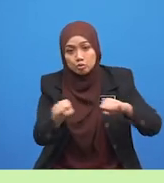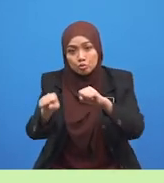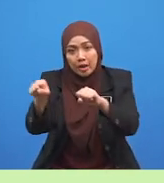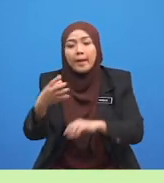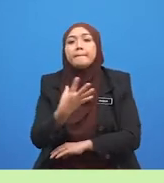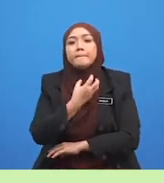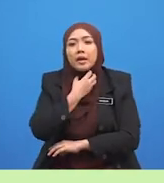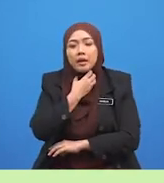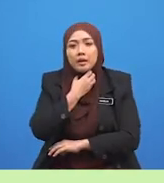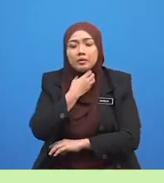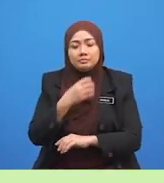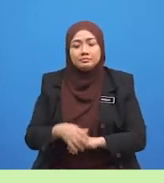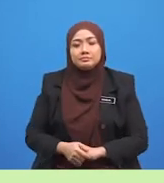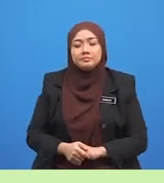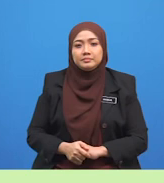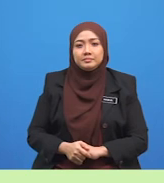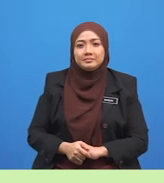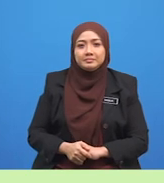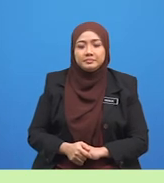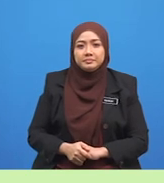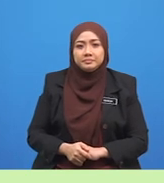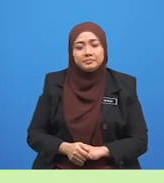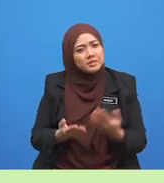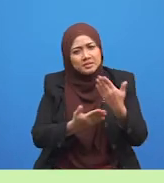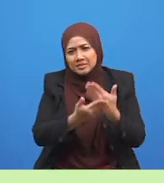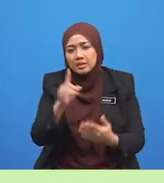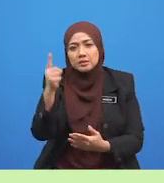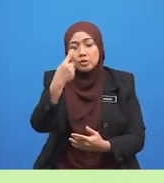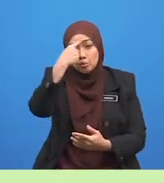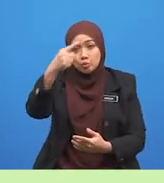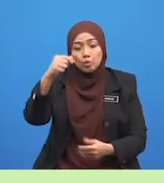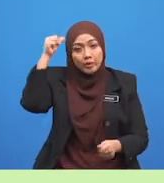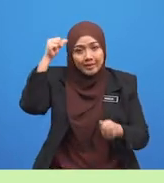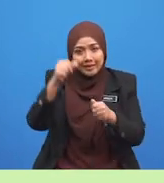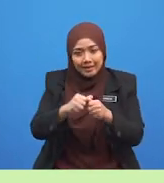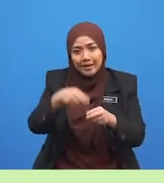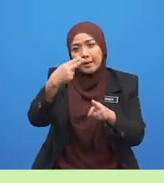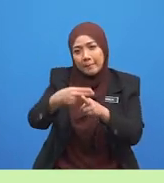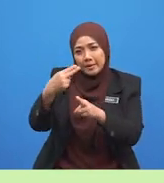situ. Sudah tentu mudah murid-murid mengingati nama Sungai Perak ini.